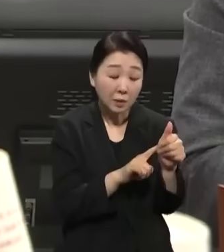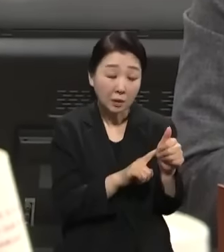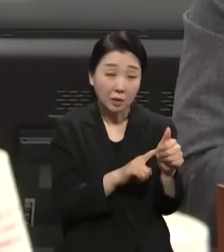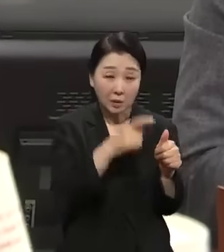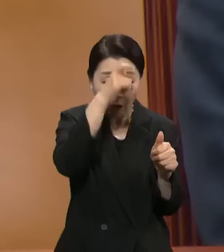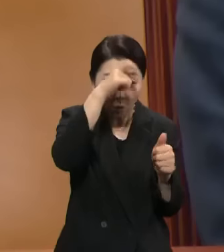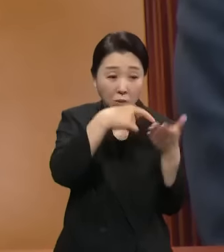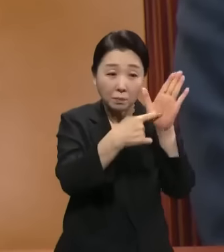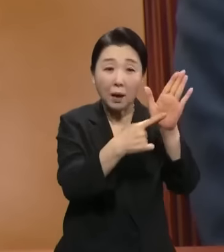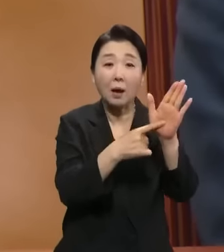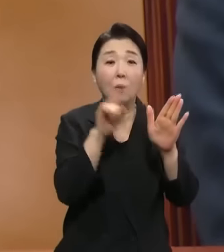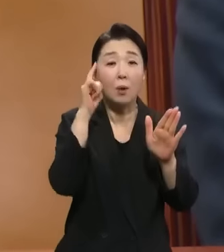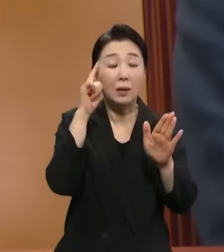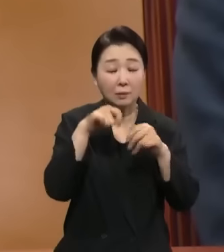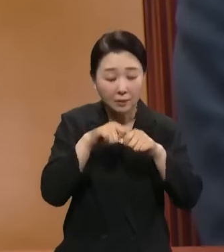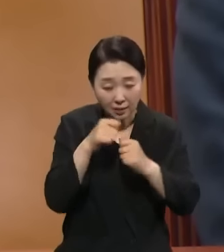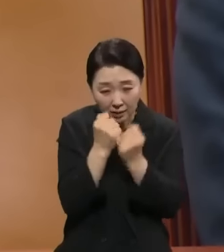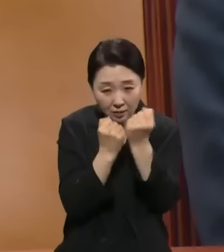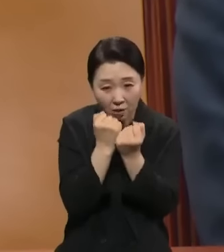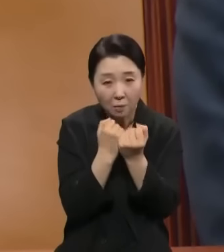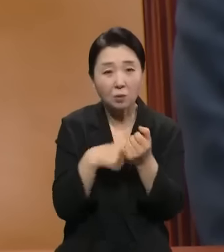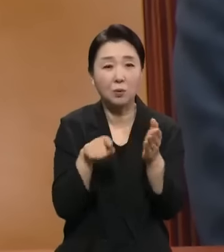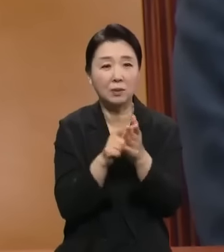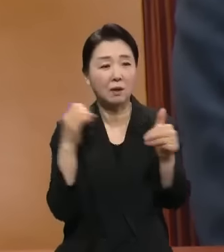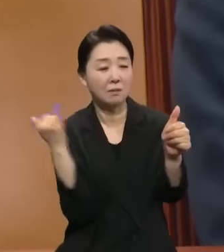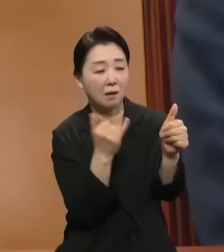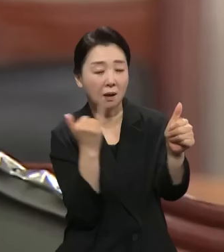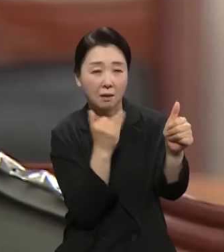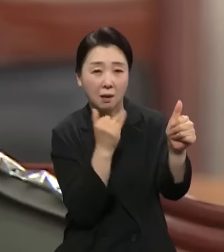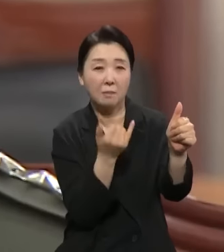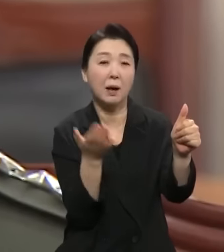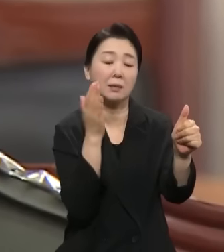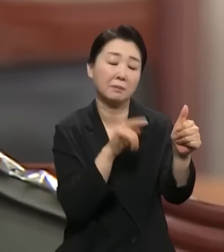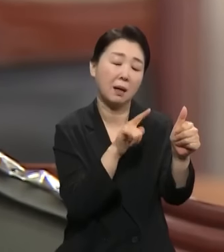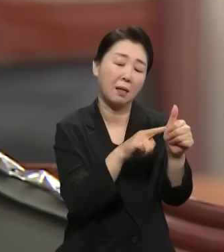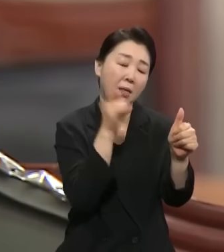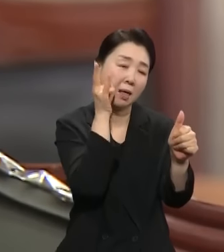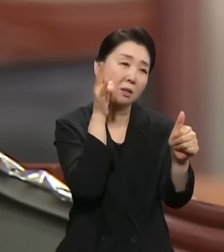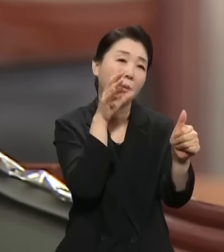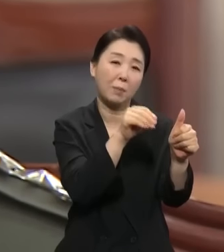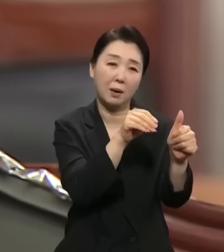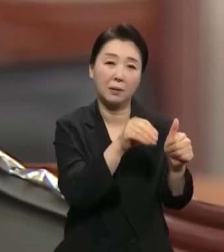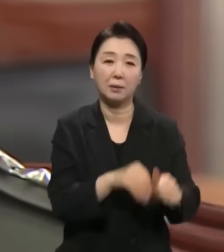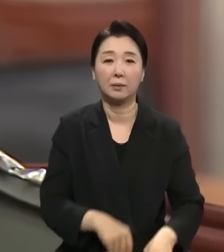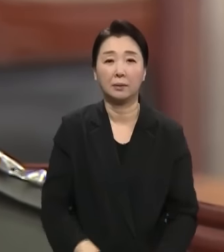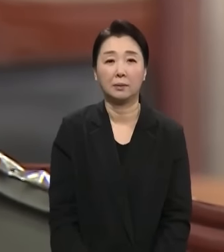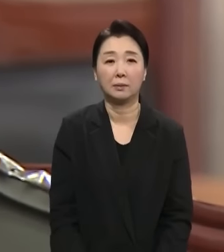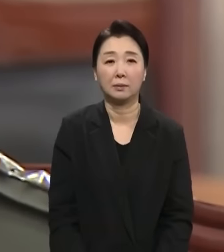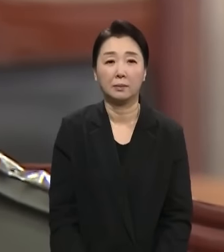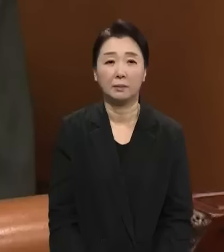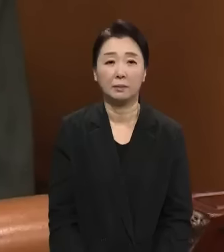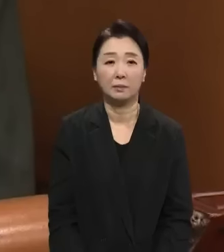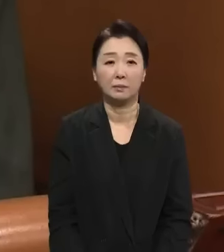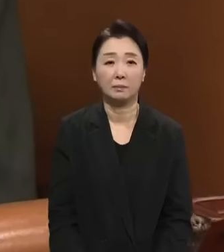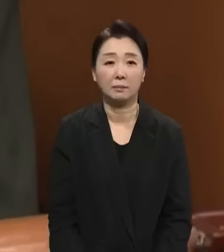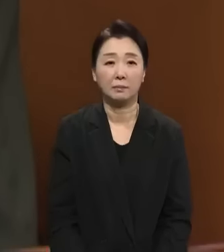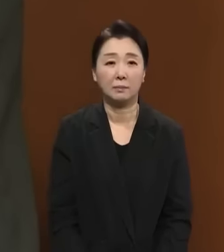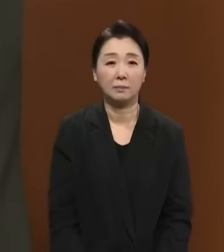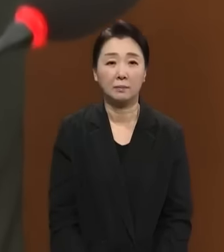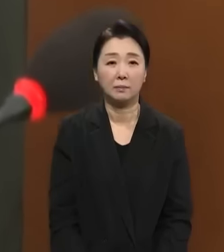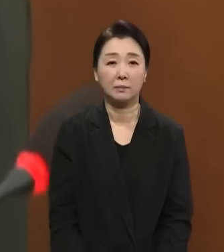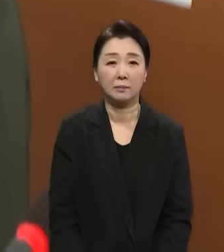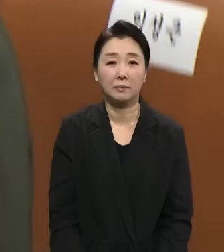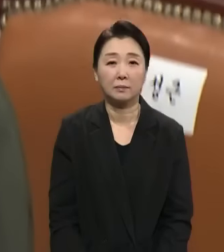전해온 직후 더 자세한 설명을 듣기 위해 연락을 시도했지만 휴대전화는 꺼진 상태였습니다. JTBC